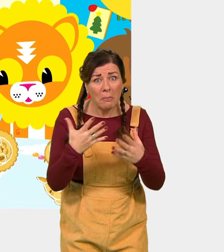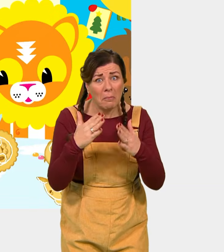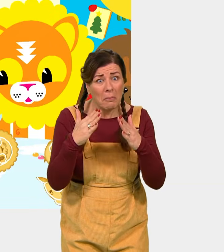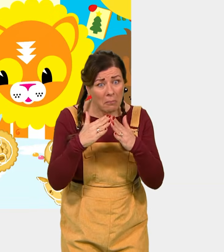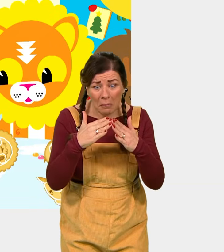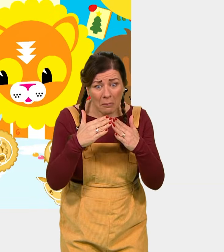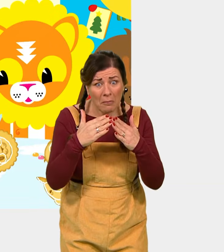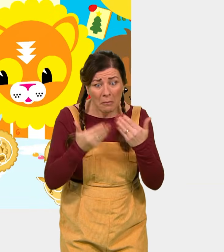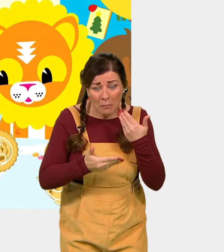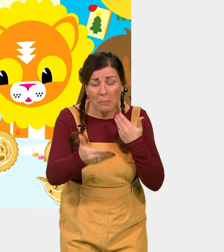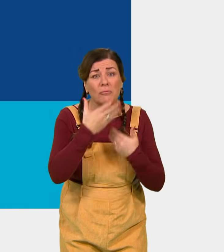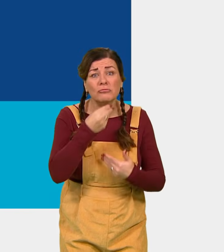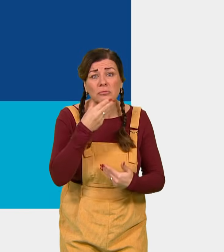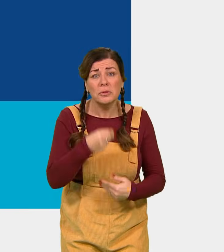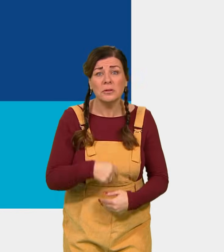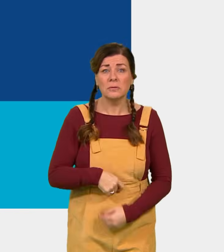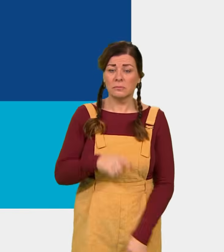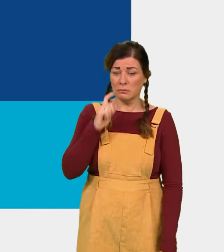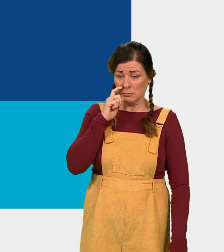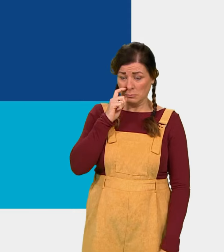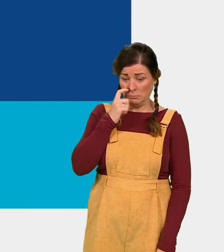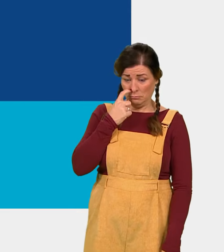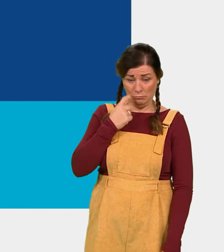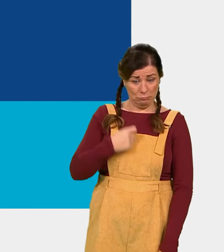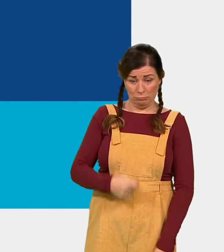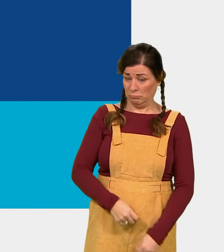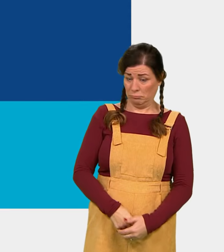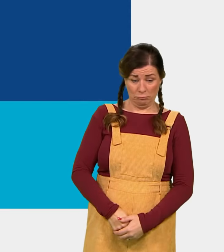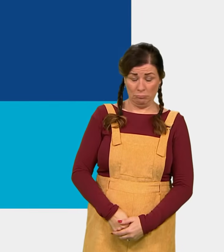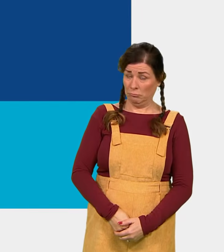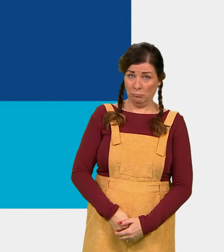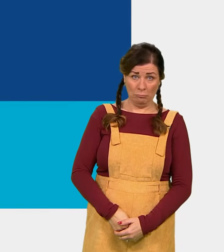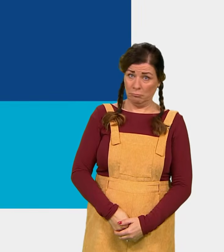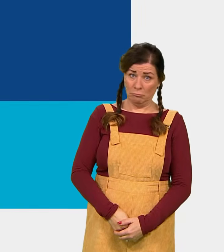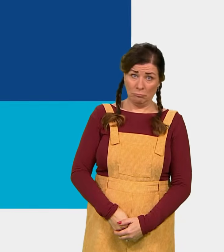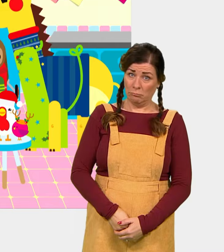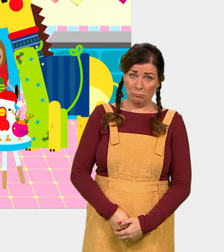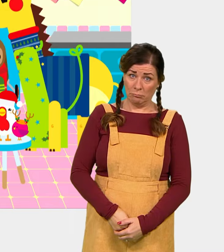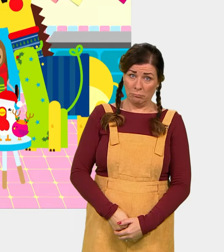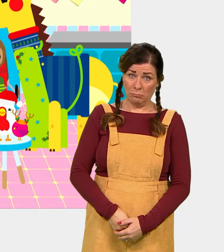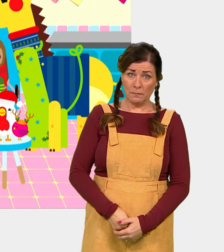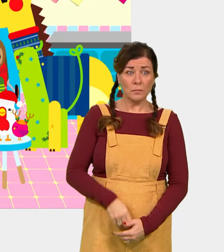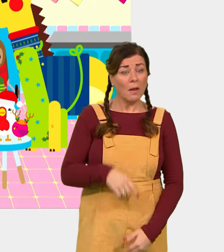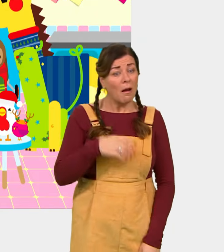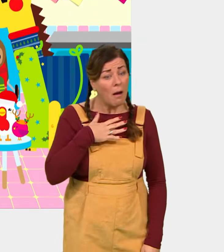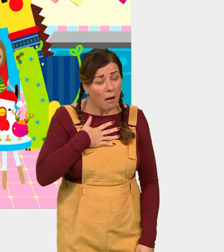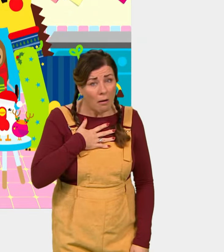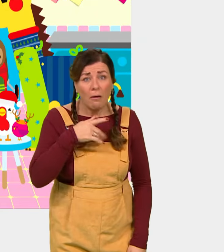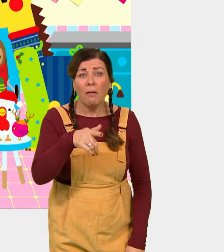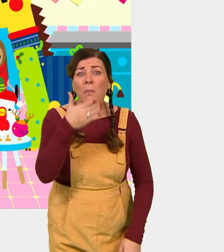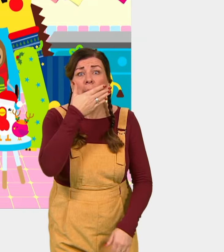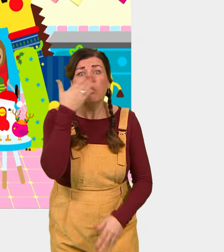y Nadolig? Ysgwydodd y lygoden ei phen. Na. A does gen ti